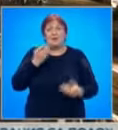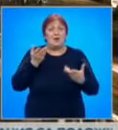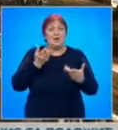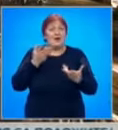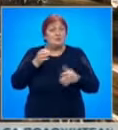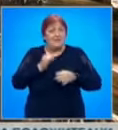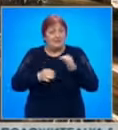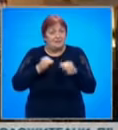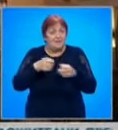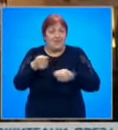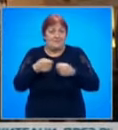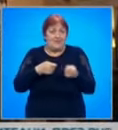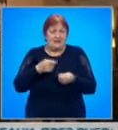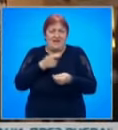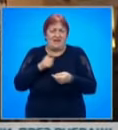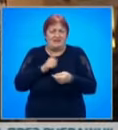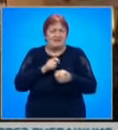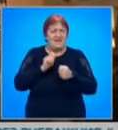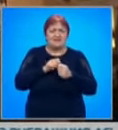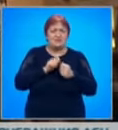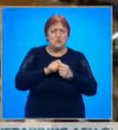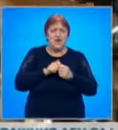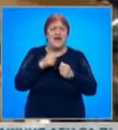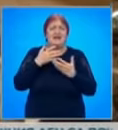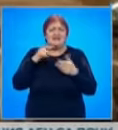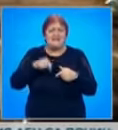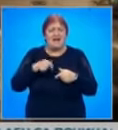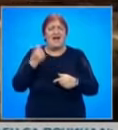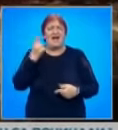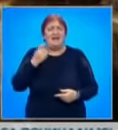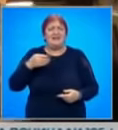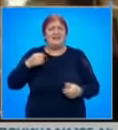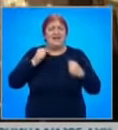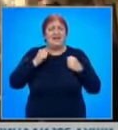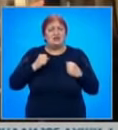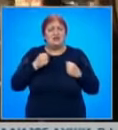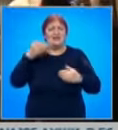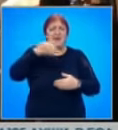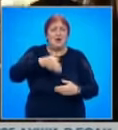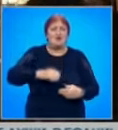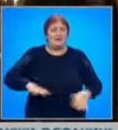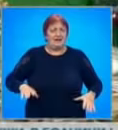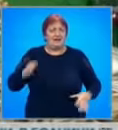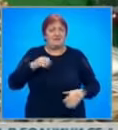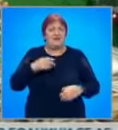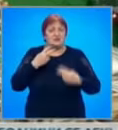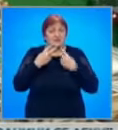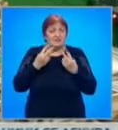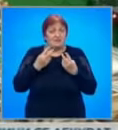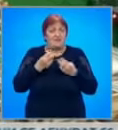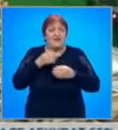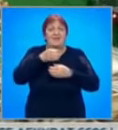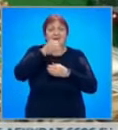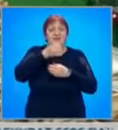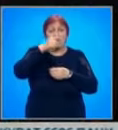миналата година, когато заради пандемията пазарът така и не се състоя, сега хиляди жители и гости на града вече се наслаждават